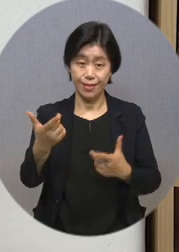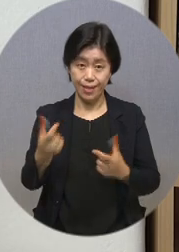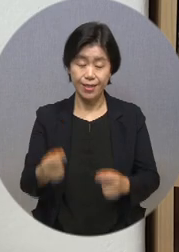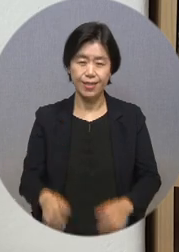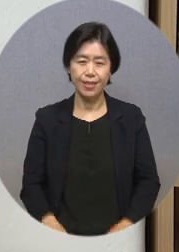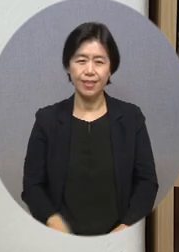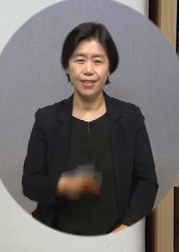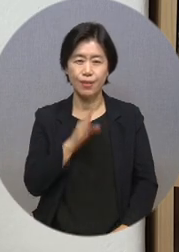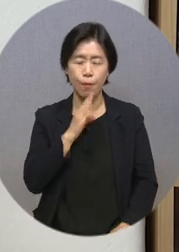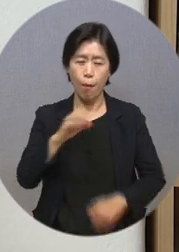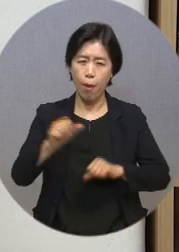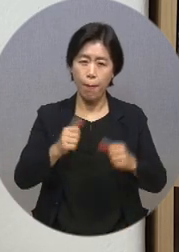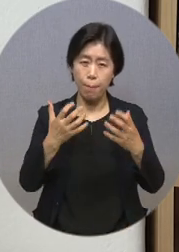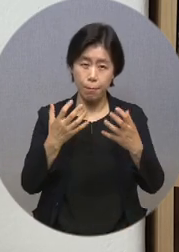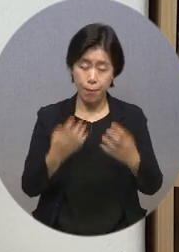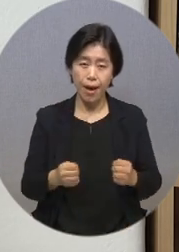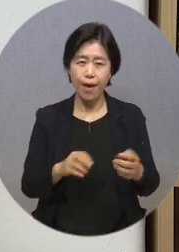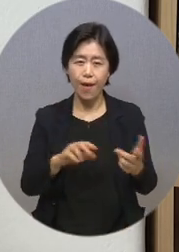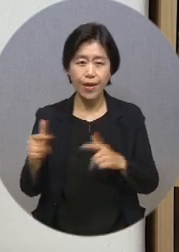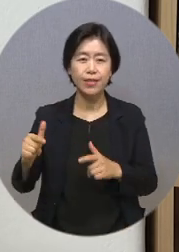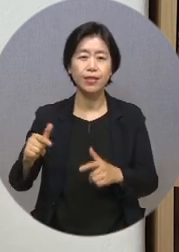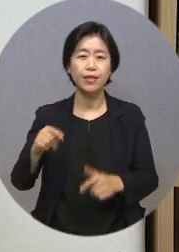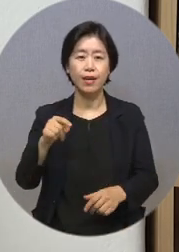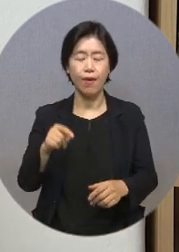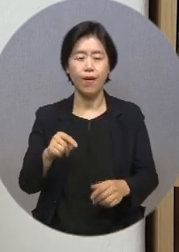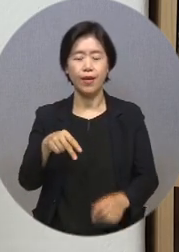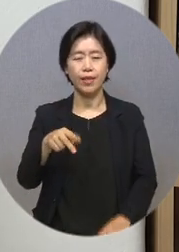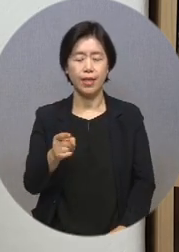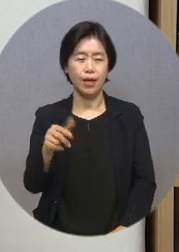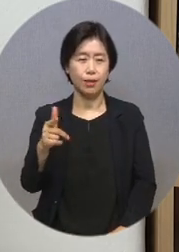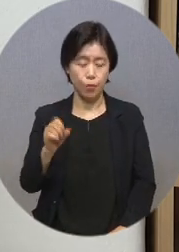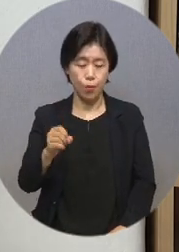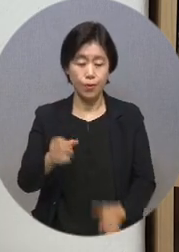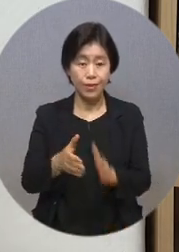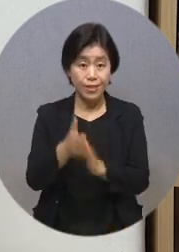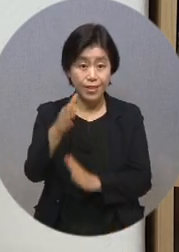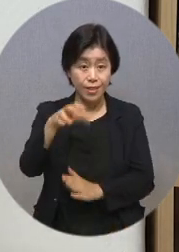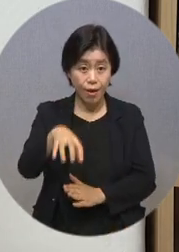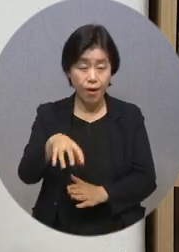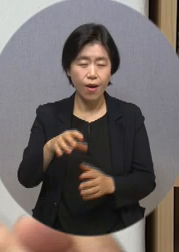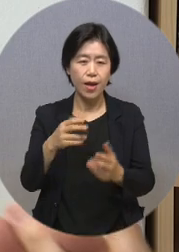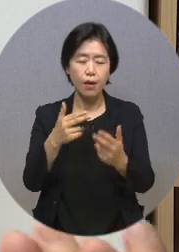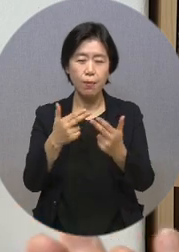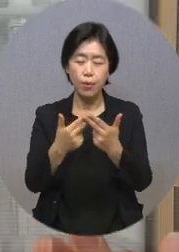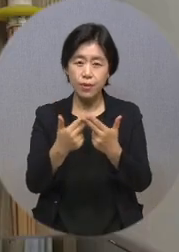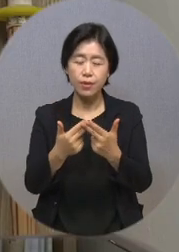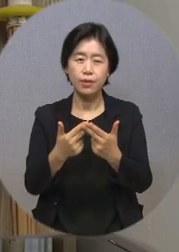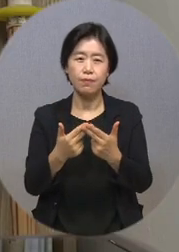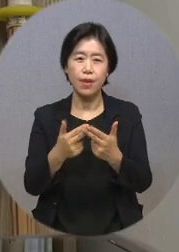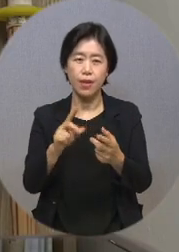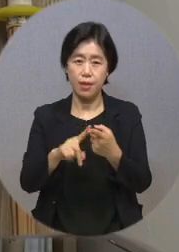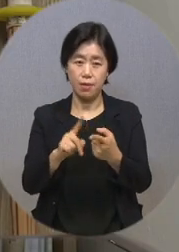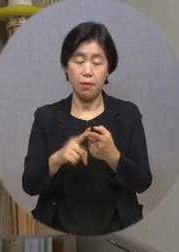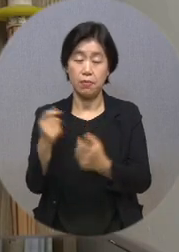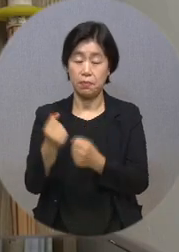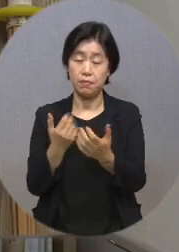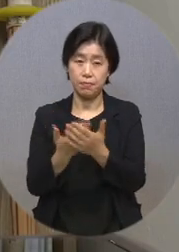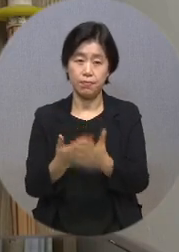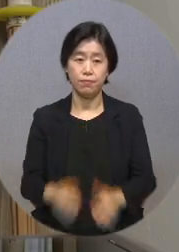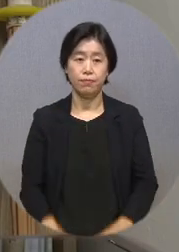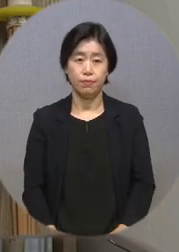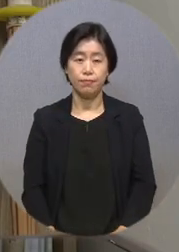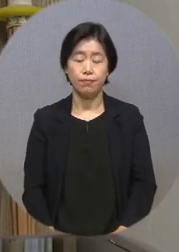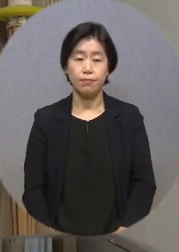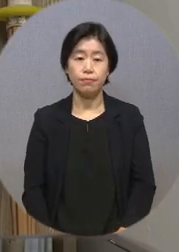사회복지협의회 이모저모 사실 궁금한 게 많은데요. 먼저 구체적으로 어떤 일을 하는 곳인지 좀 설명을 해 주시죠. 네, 우리 사회복지협회는 뭐